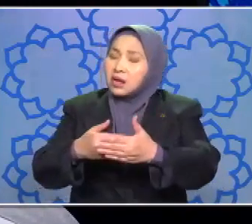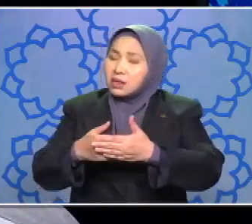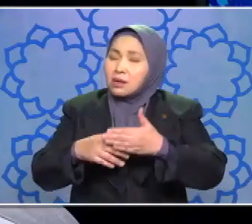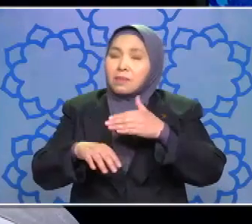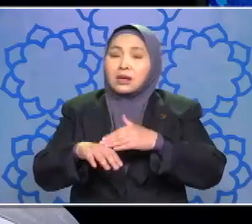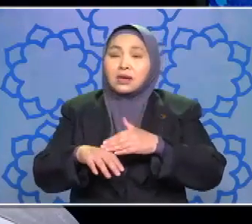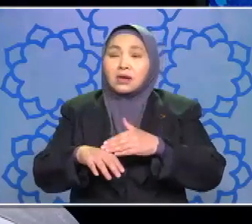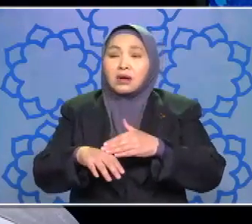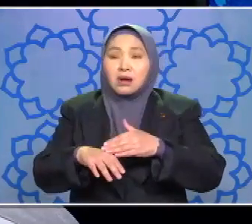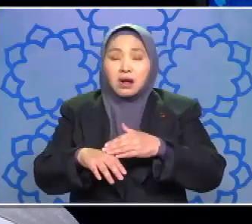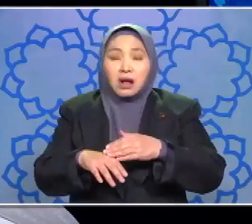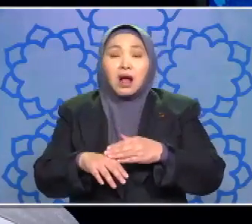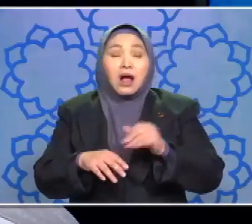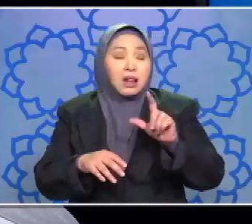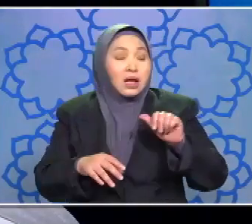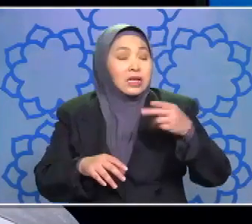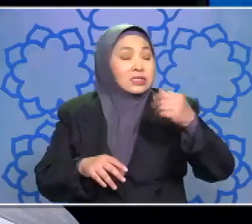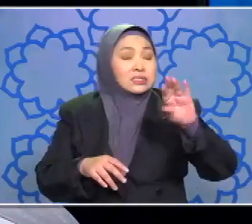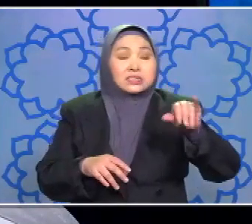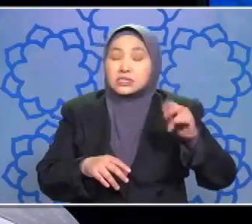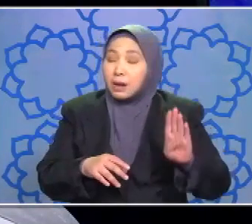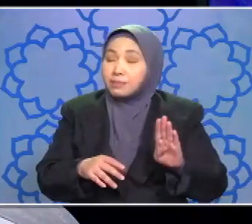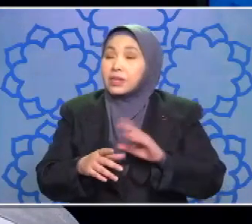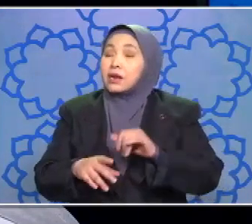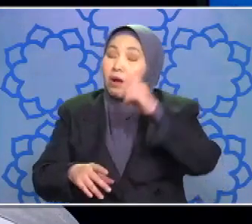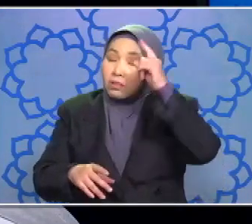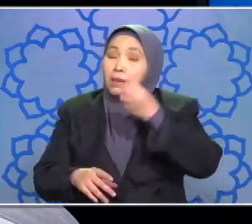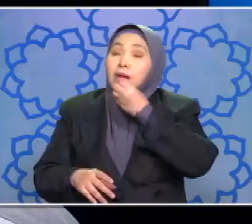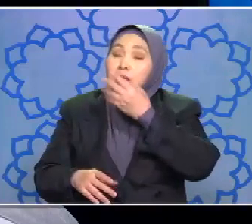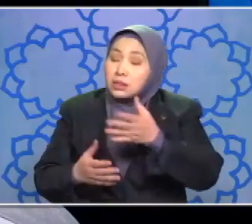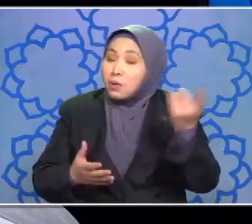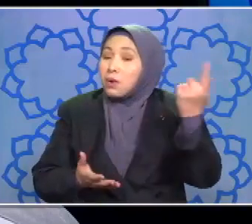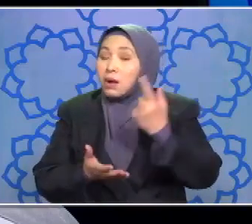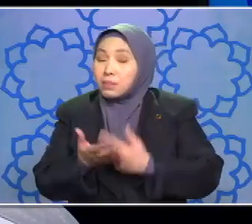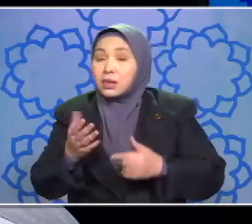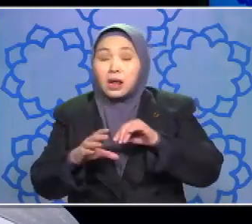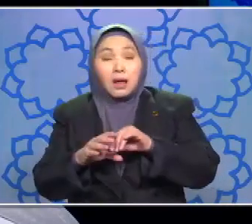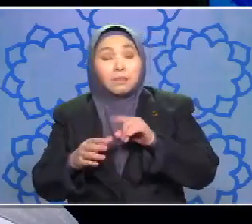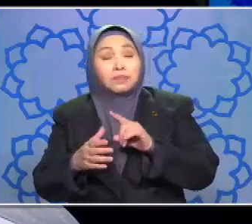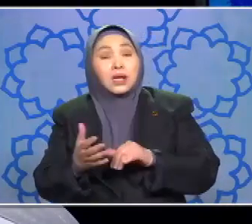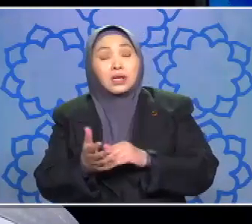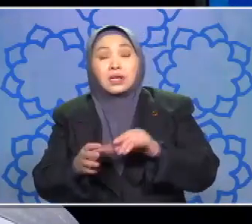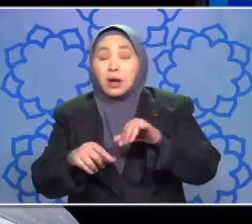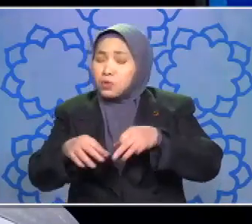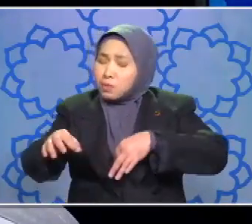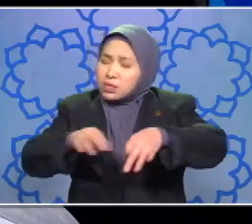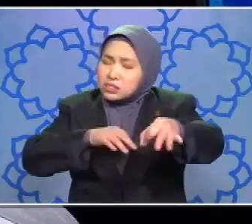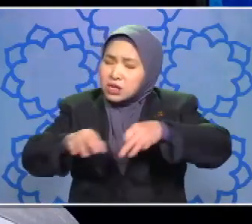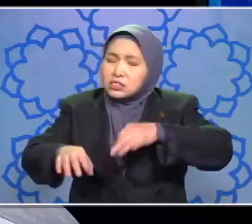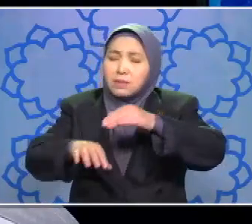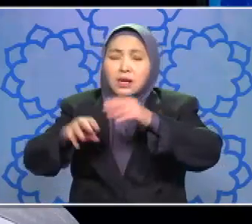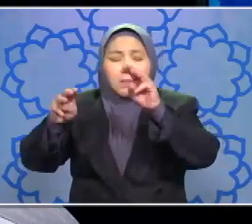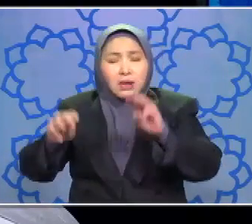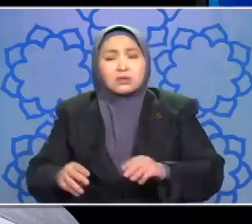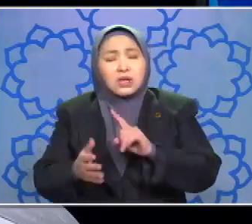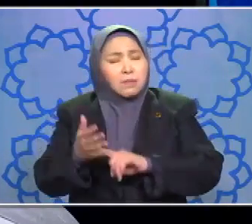kepada az-zikr. Betul, Ustaz. Dan Allah menyatakan apa? Wa anzalna ilayka adh-dhikra litubayyana lin-nas, untuk menjelaskan kepada manusia apa yang